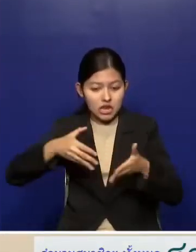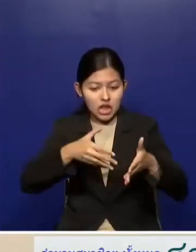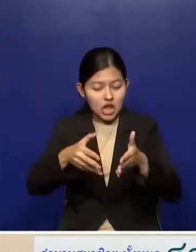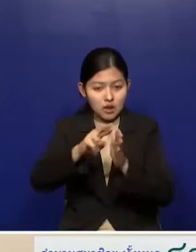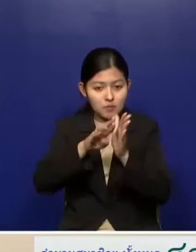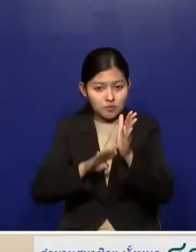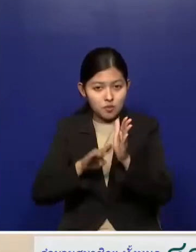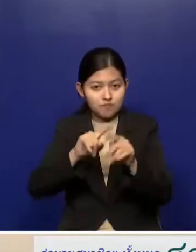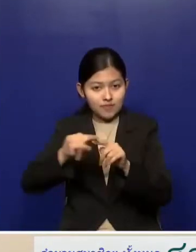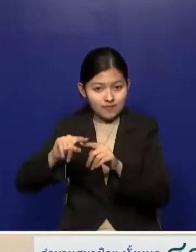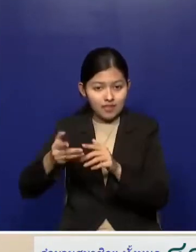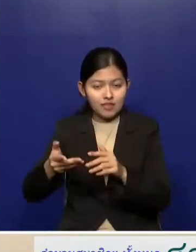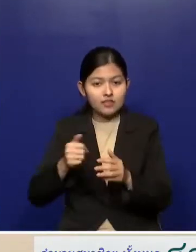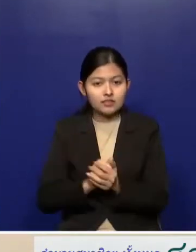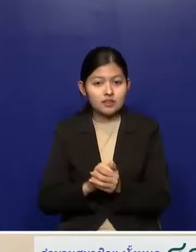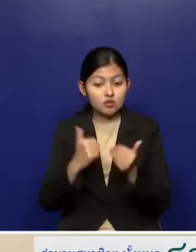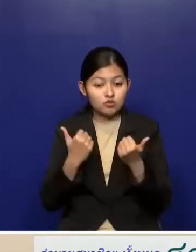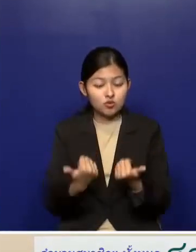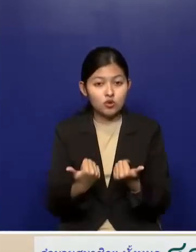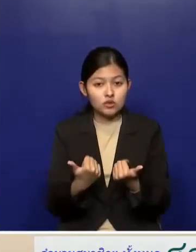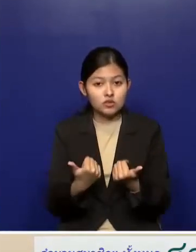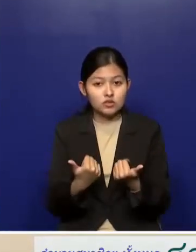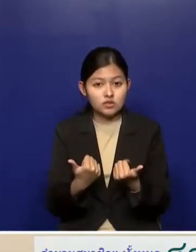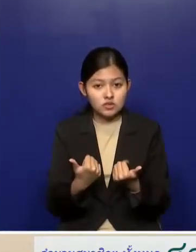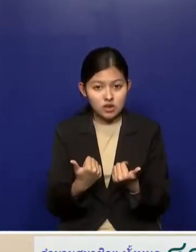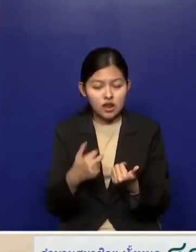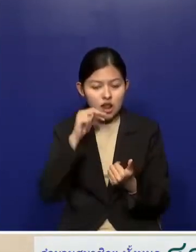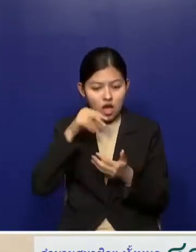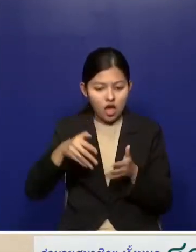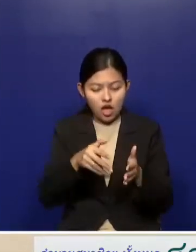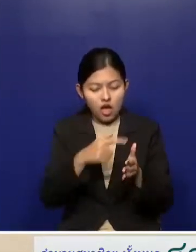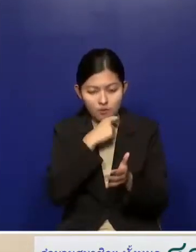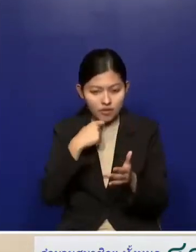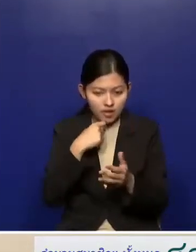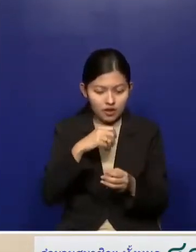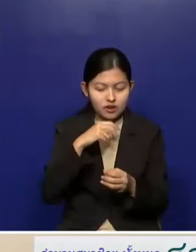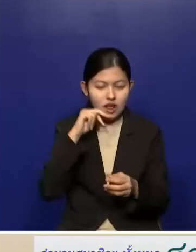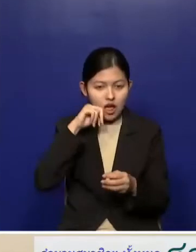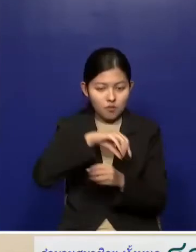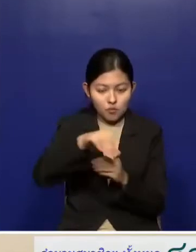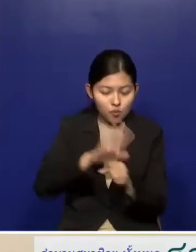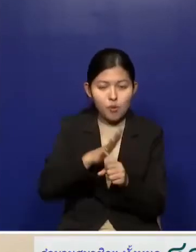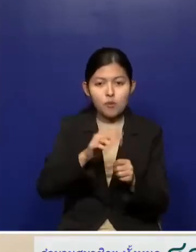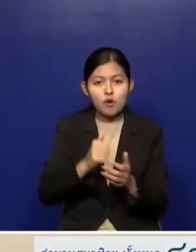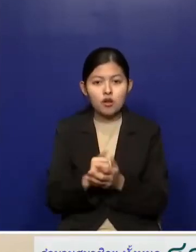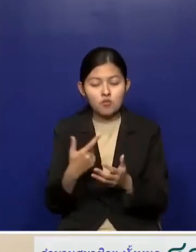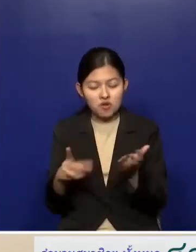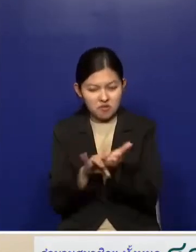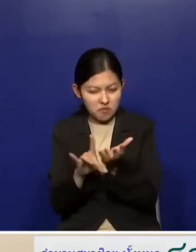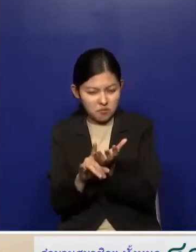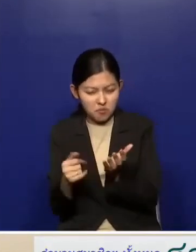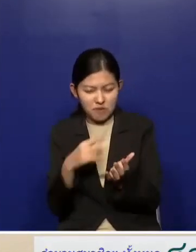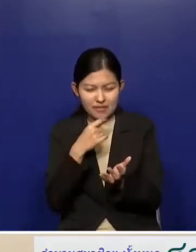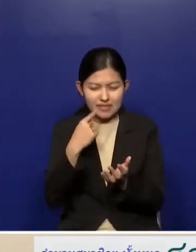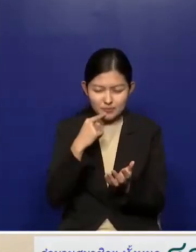ว่าปัจุบัเราไม่ได้มีแต่ในเรื่องของน้ำขาดแคล น้ท่วมอเวะไพร้วกคณภาพน้ำน้เค็ม้น่า